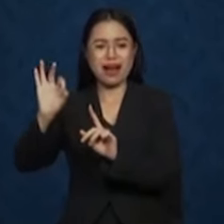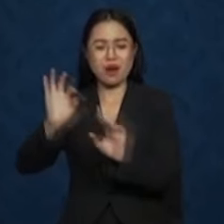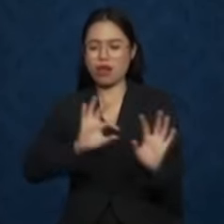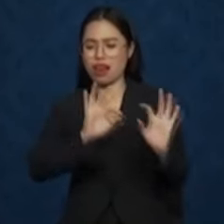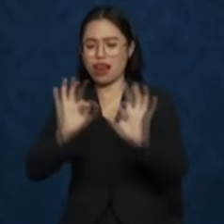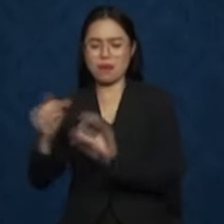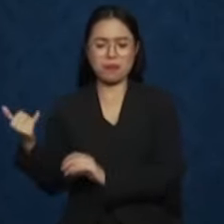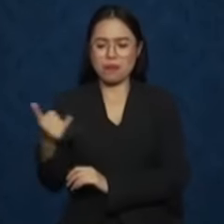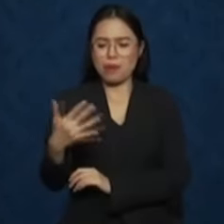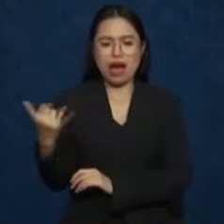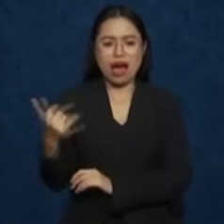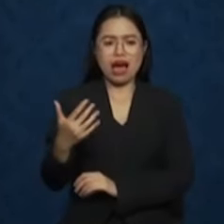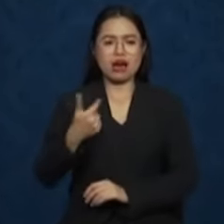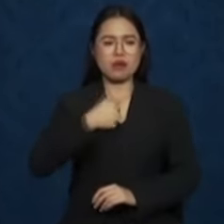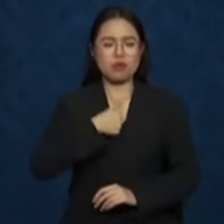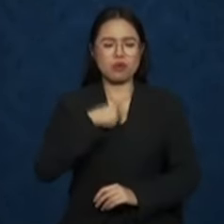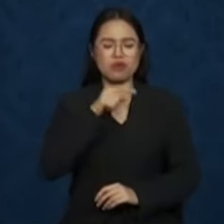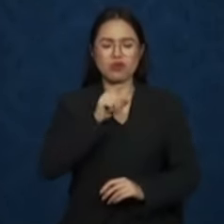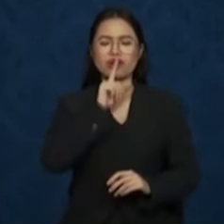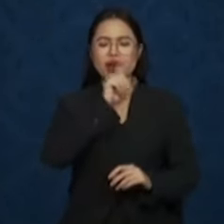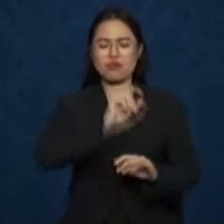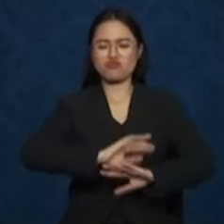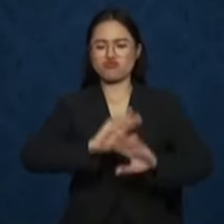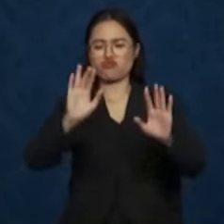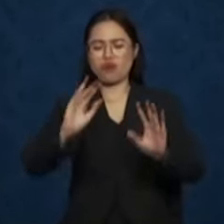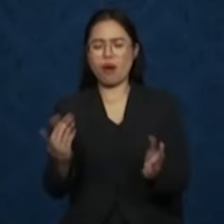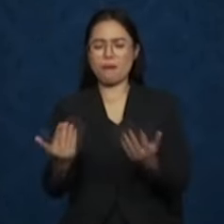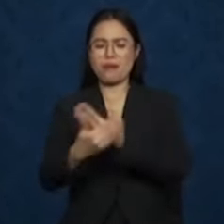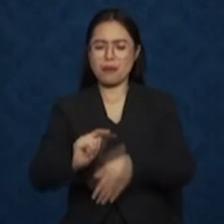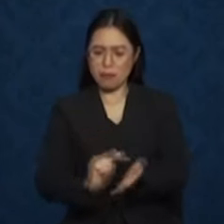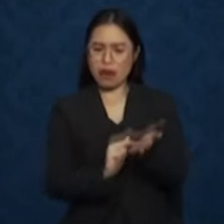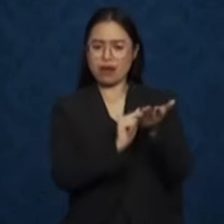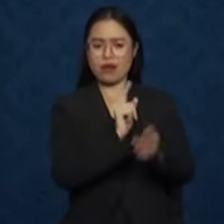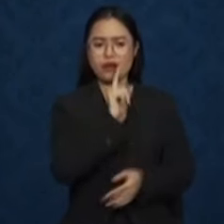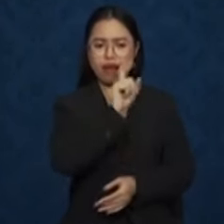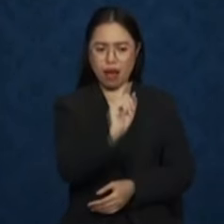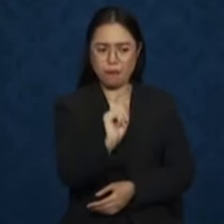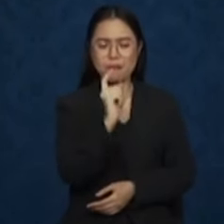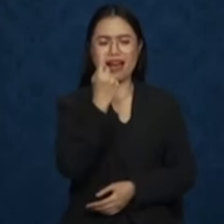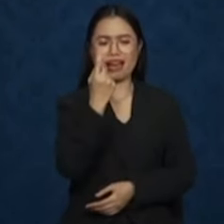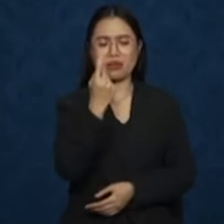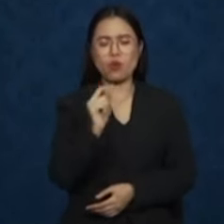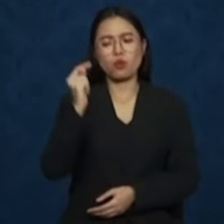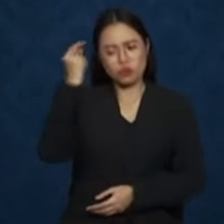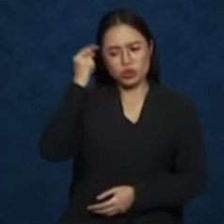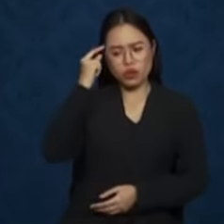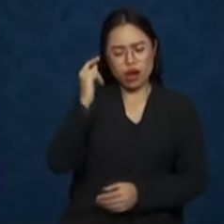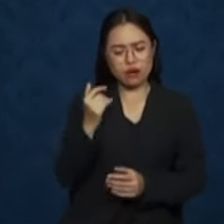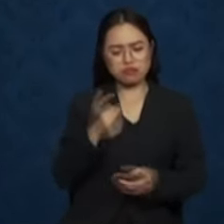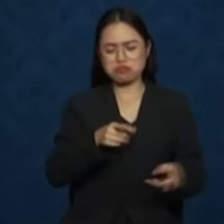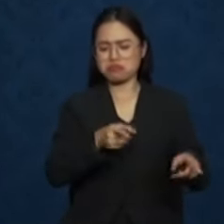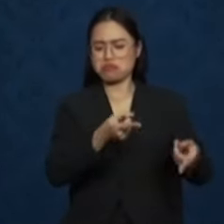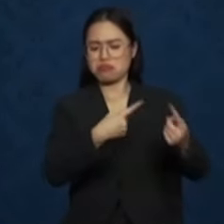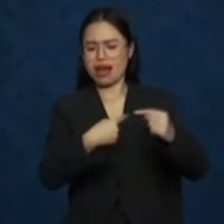ครับแล้วก็ผมเลยต้องถอนกระทู้มายื่นถามอีกครั้งนะครับในครั้งนี้แล้วผมก็คิดว่าท่านน่าจะไม่มาตอบผม